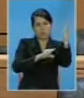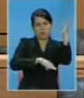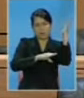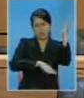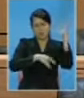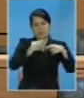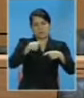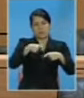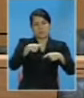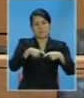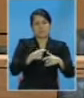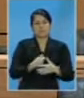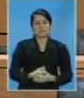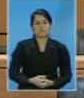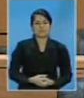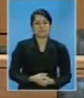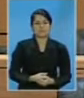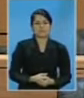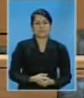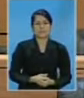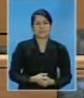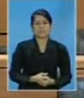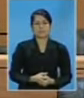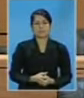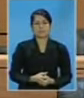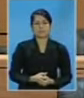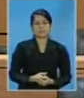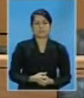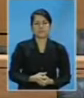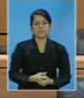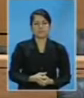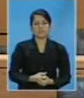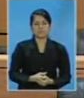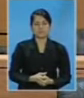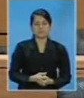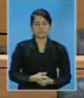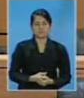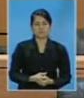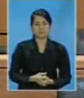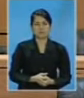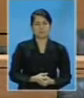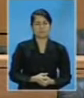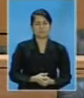แต่ท่านั้นไม่พอครับท่านประธานครับเวลามีสำรวจ